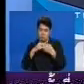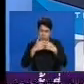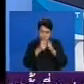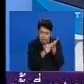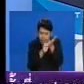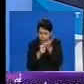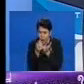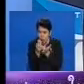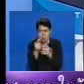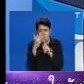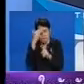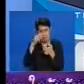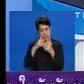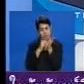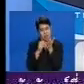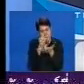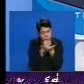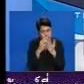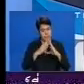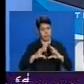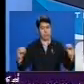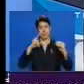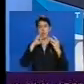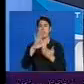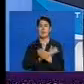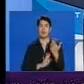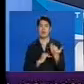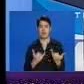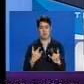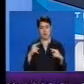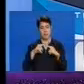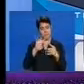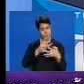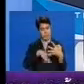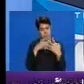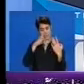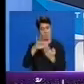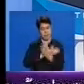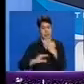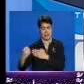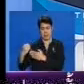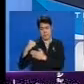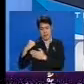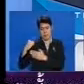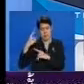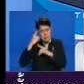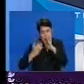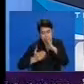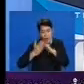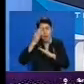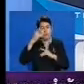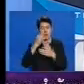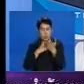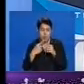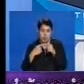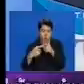าอย่างเร่งด่วนเพื่อให้ปัญหายาเสพติดนั้นหมดไปจากสังคมไทยภายใต้ปฏิบัติการประเทศไทยเข้มแข็งชนะยาเสพติดอย่างยั่งยืนร